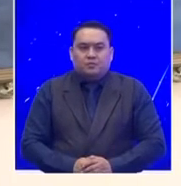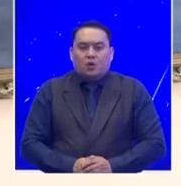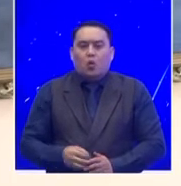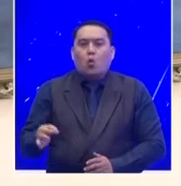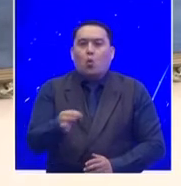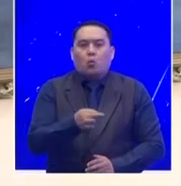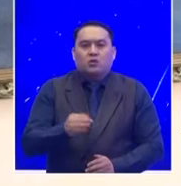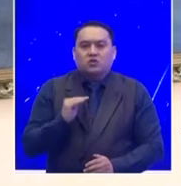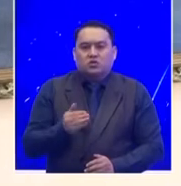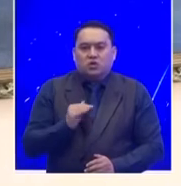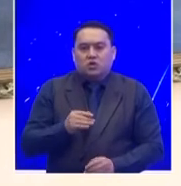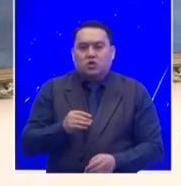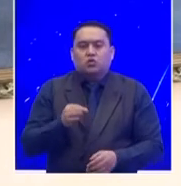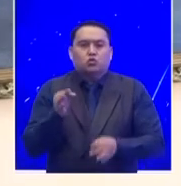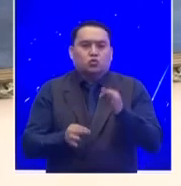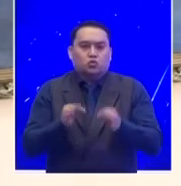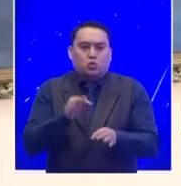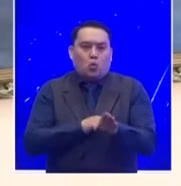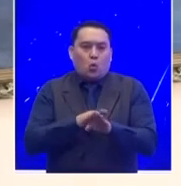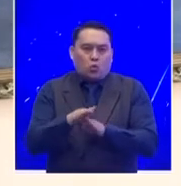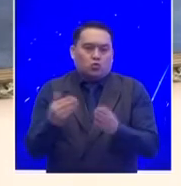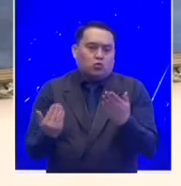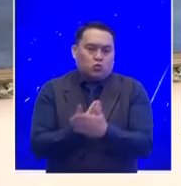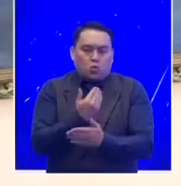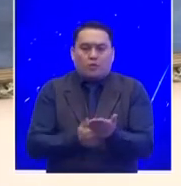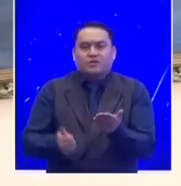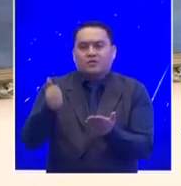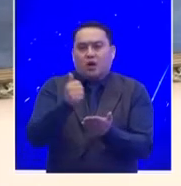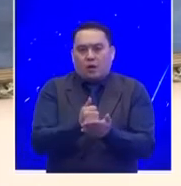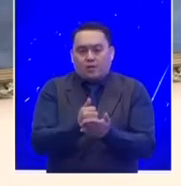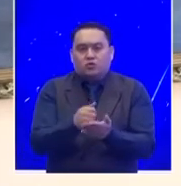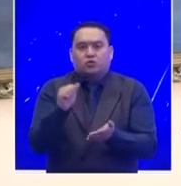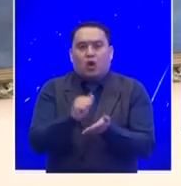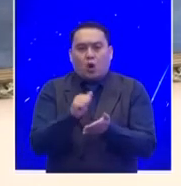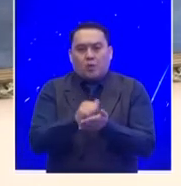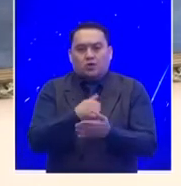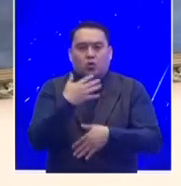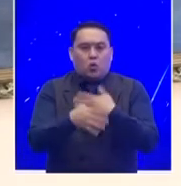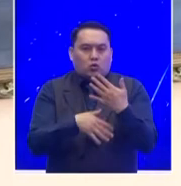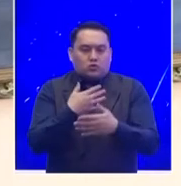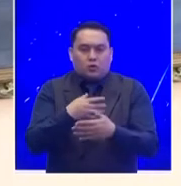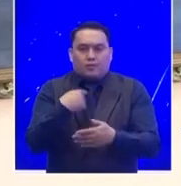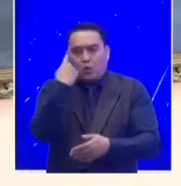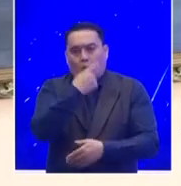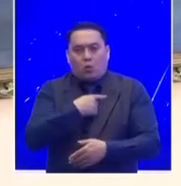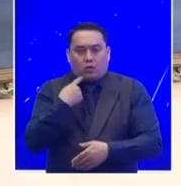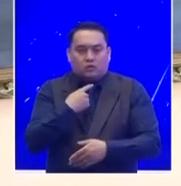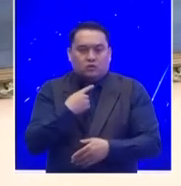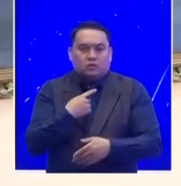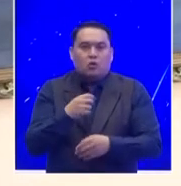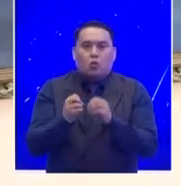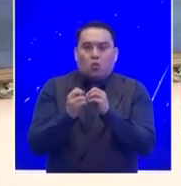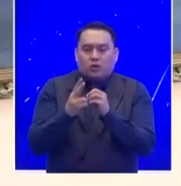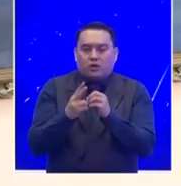Облыста жеке сот орындаушылар базасына жаңа қызметтер енгізілді. Мәселен, борышкердің құжаттарын өңдеуге арналған модуль. Модуль Сиапсу